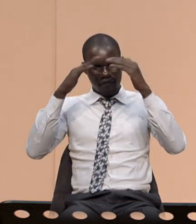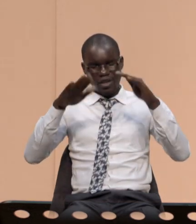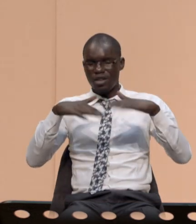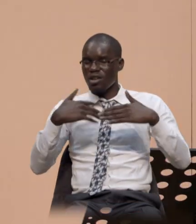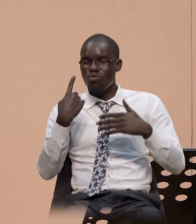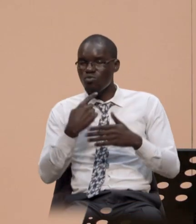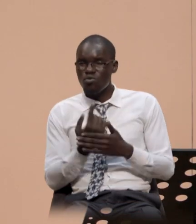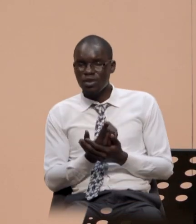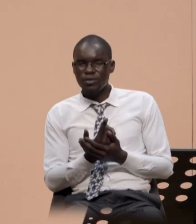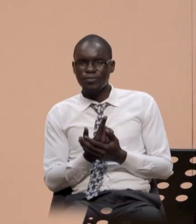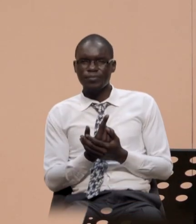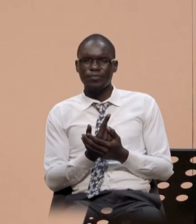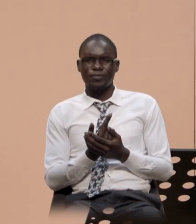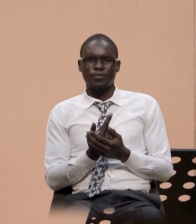nani?